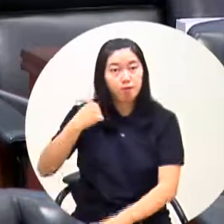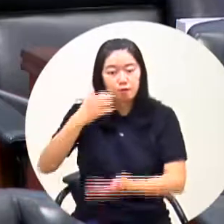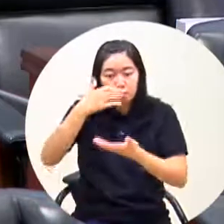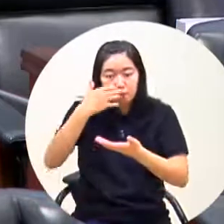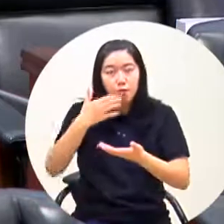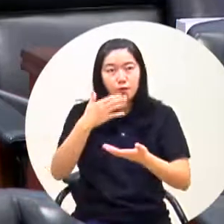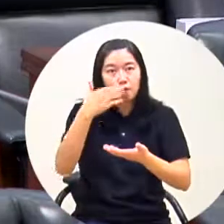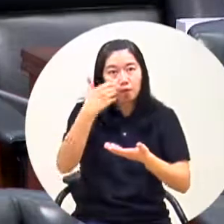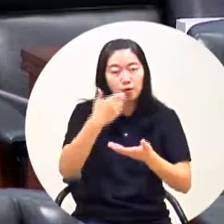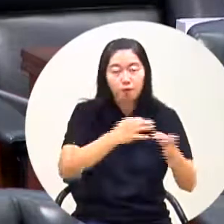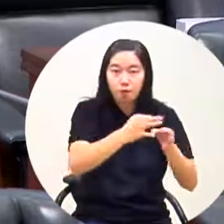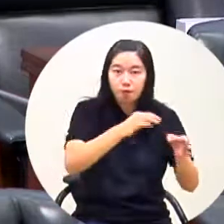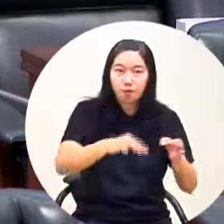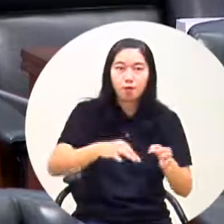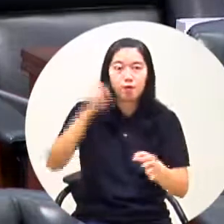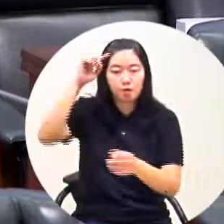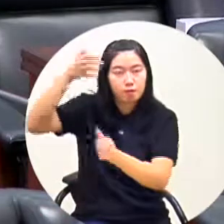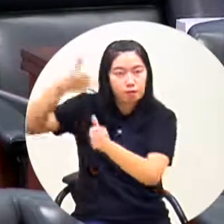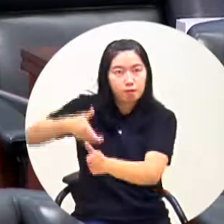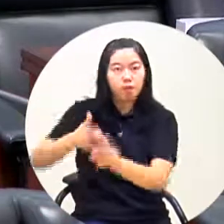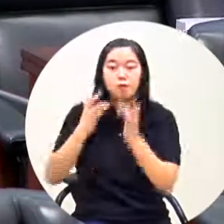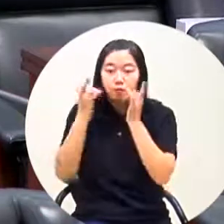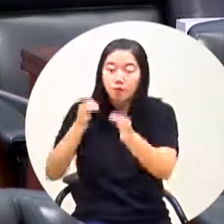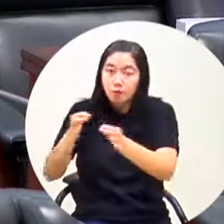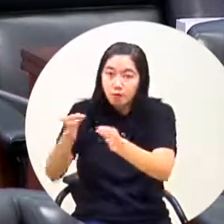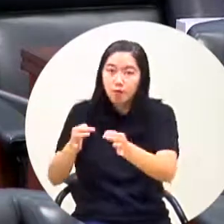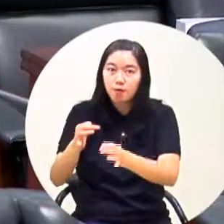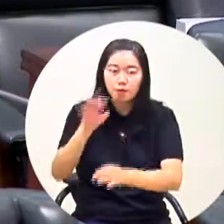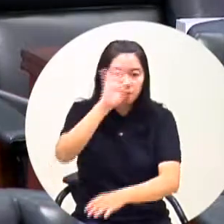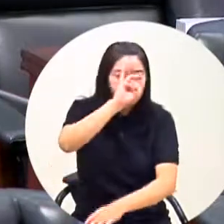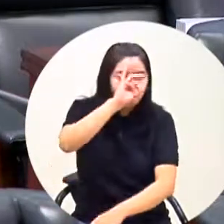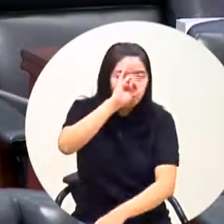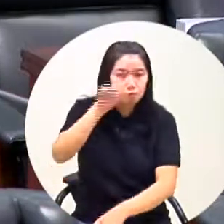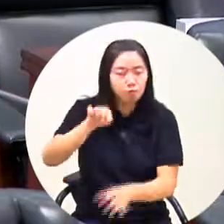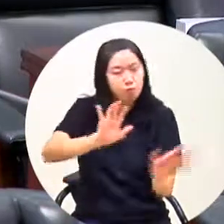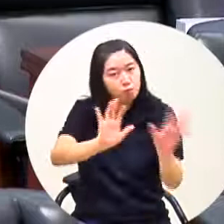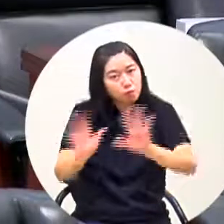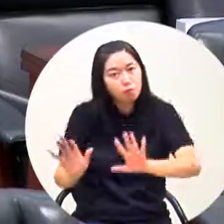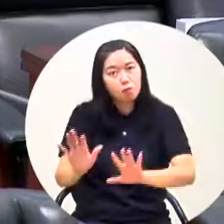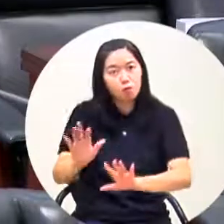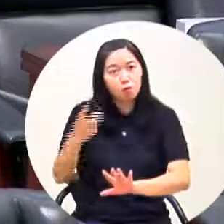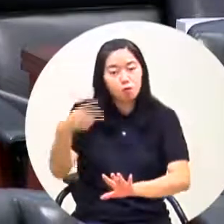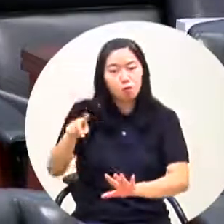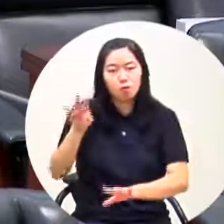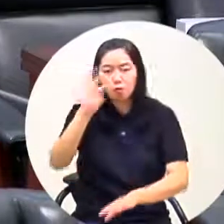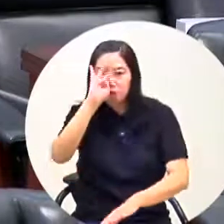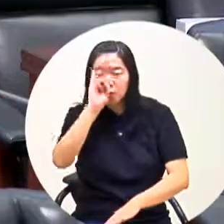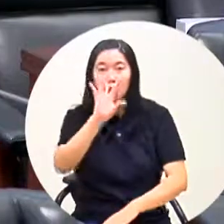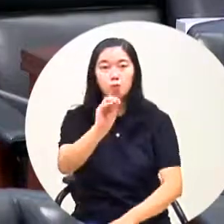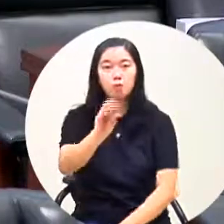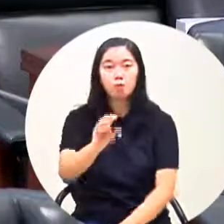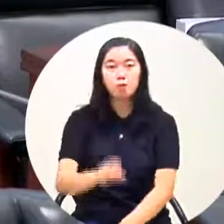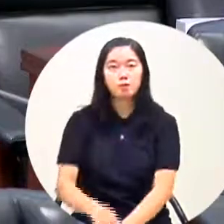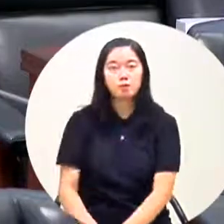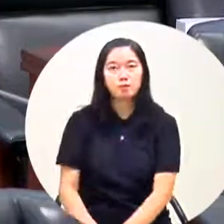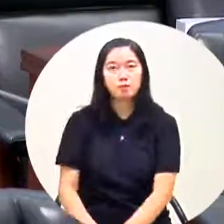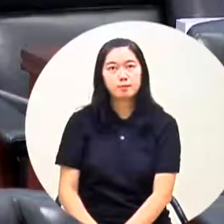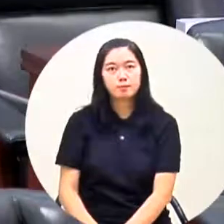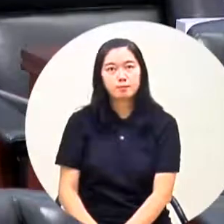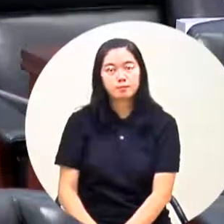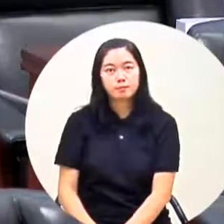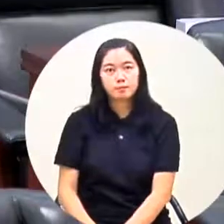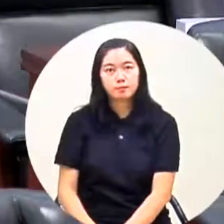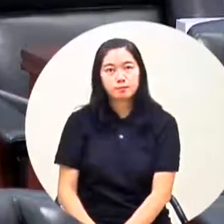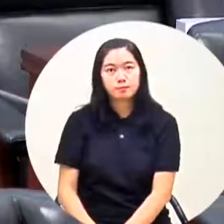场这边的调查他的状况到底有没有在调查，请简单的回复一